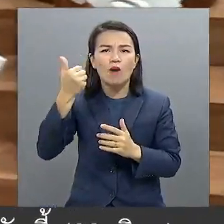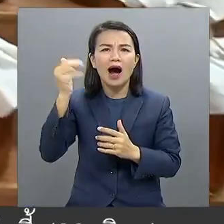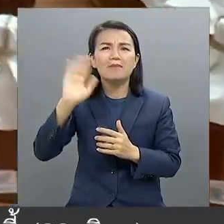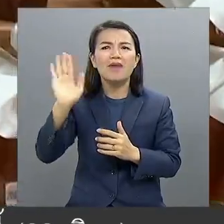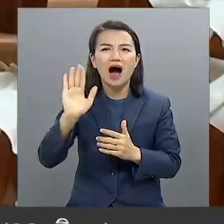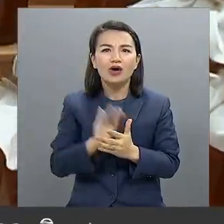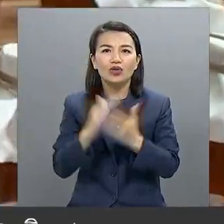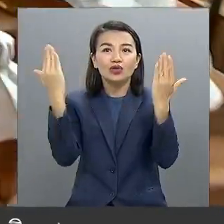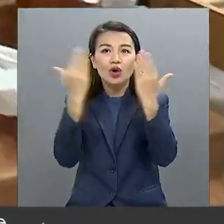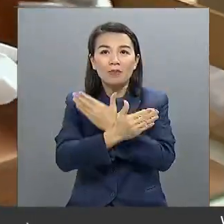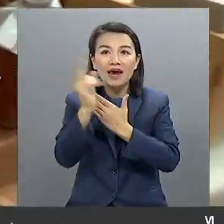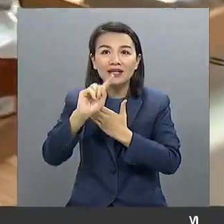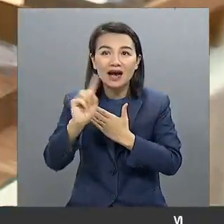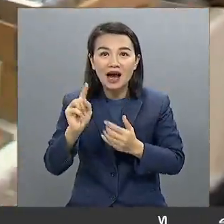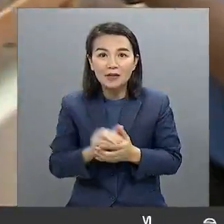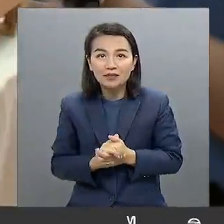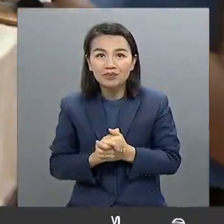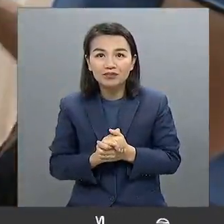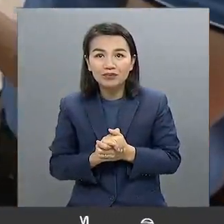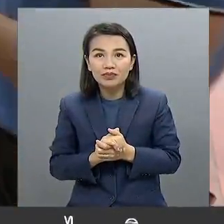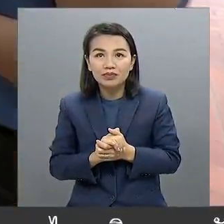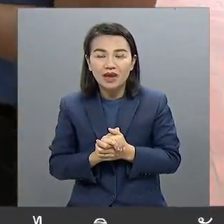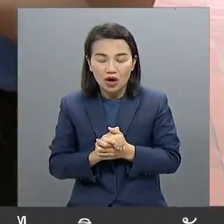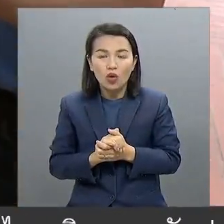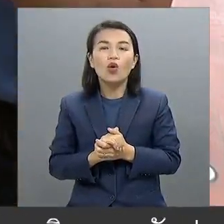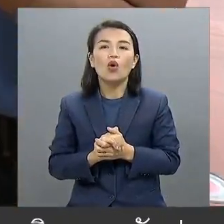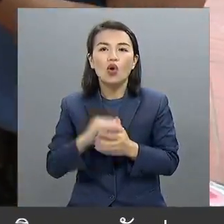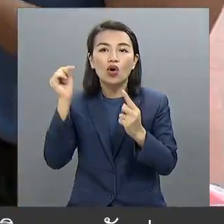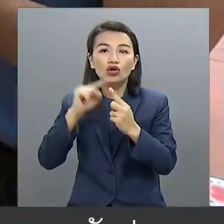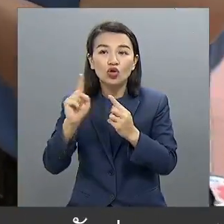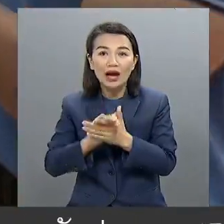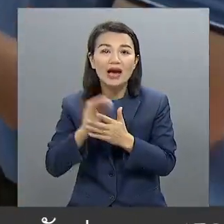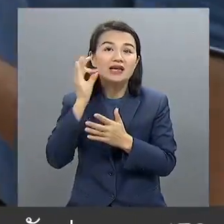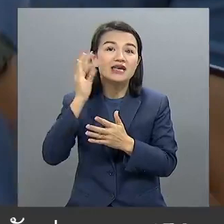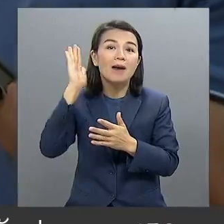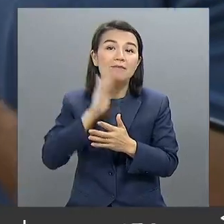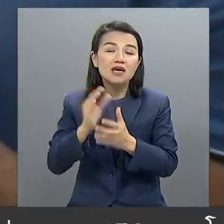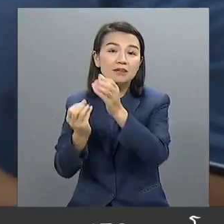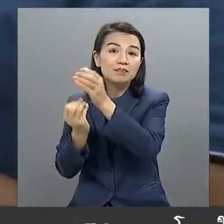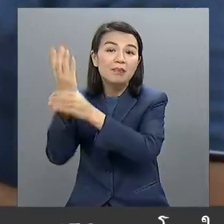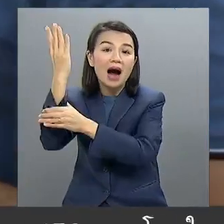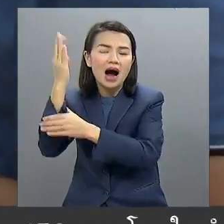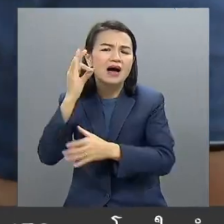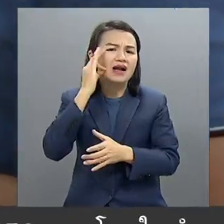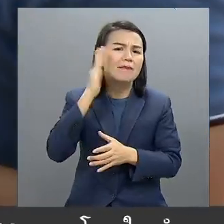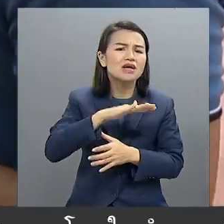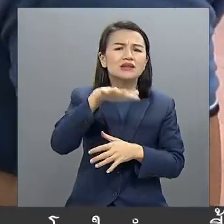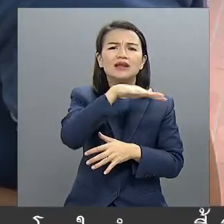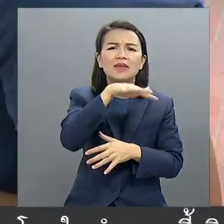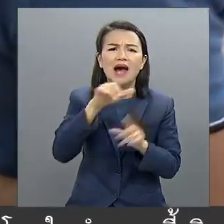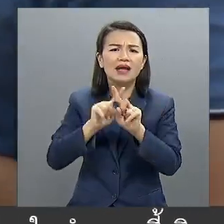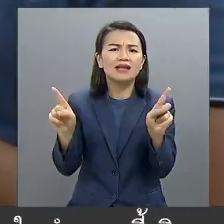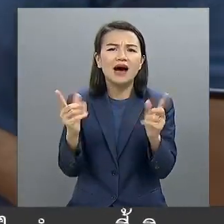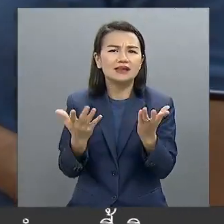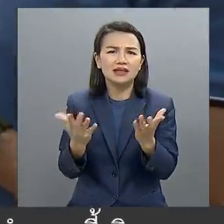แนะนำเลยอัี้แนะจ๊ะน้ำพ่งป่าน้ำพงป่ากัน้พึงที่มันเลี้งนพไม่ป่าต่างก น้ำพึงเป